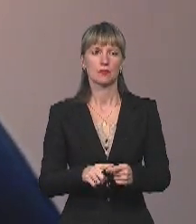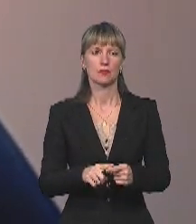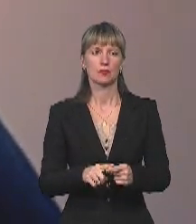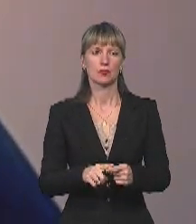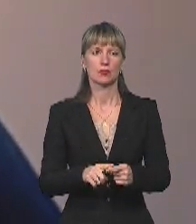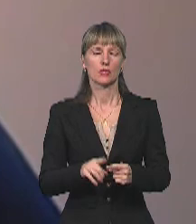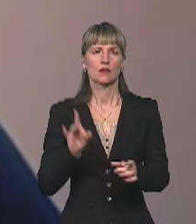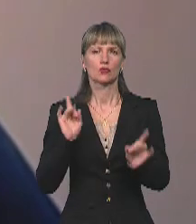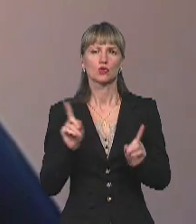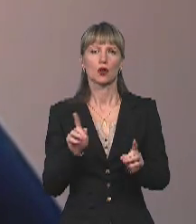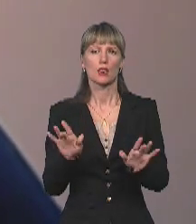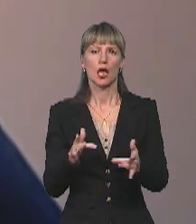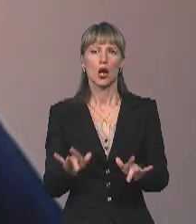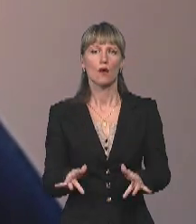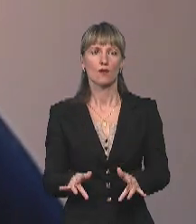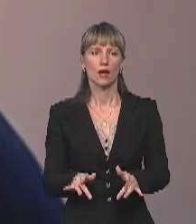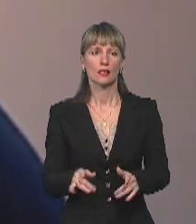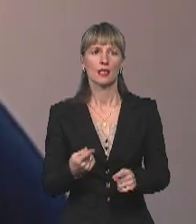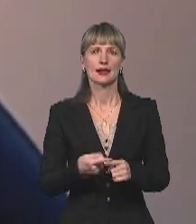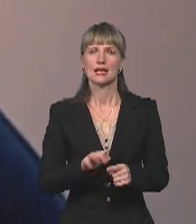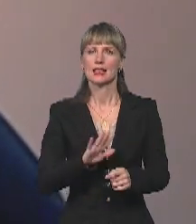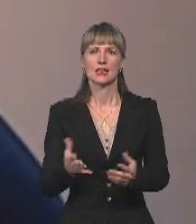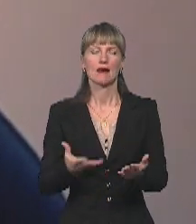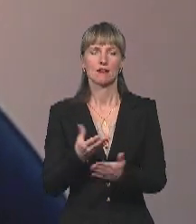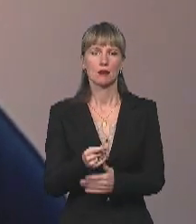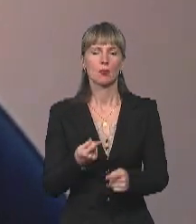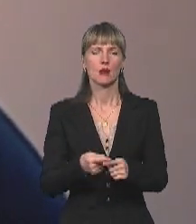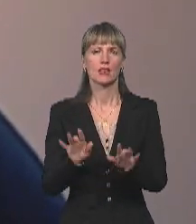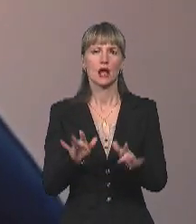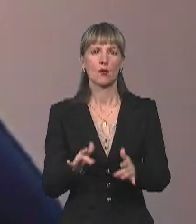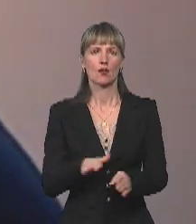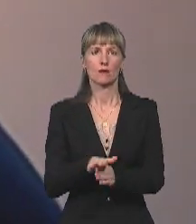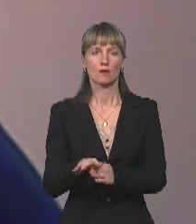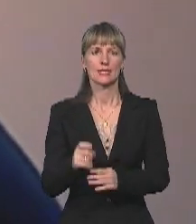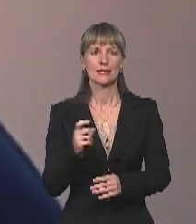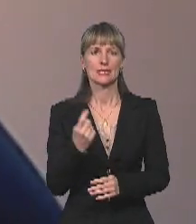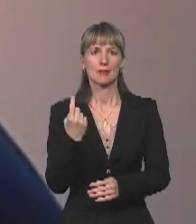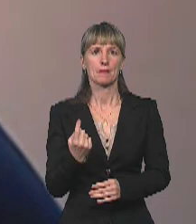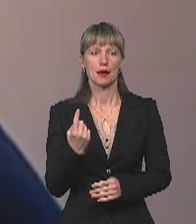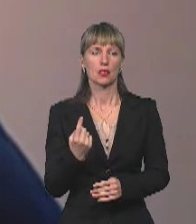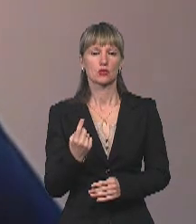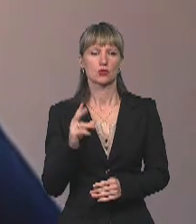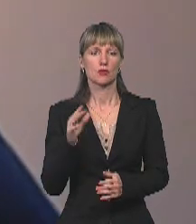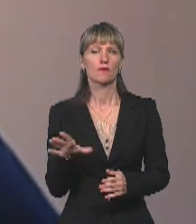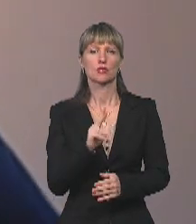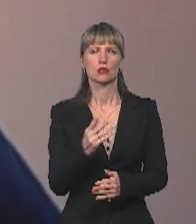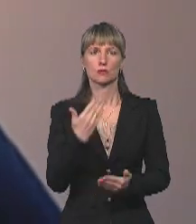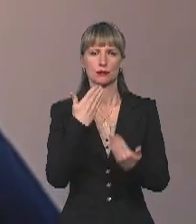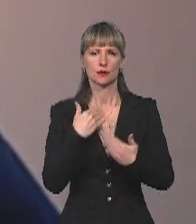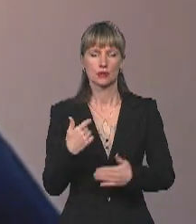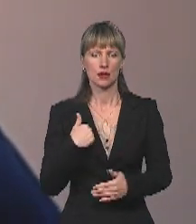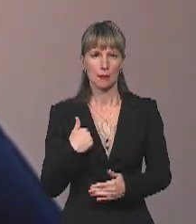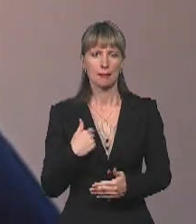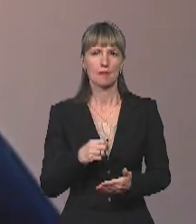звучить, що нарахування, підкреслюю, це не виплата, а нарахування здійснюється з першого дня. І всі, хто до нас звернулися,